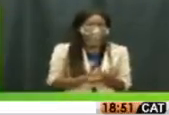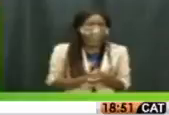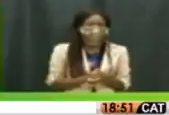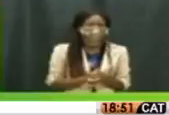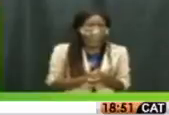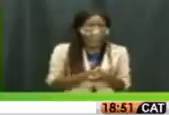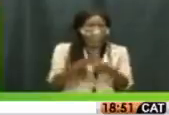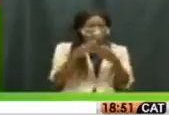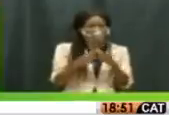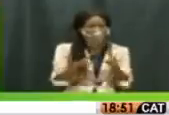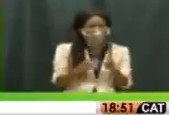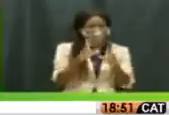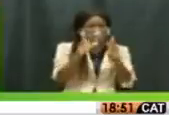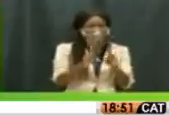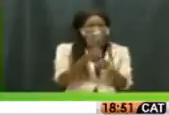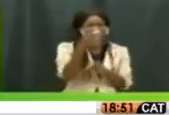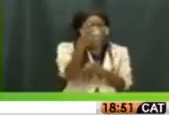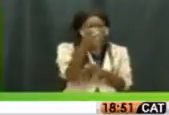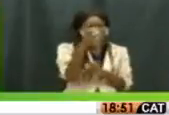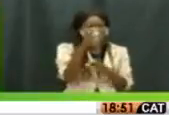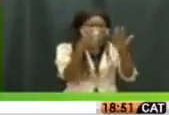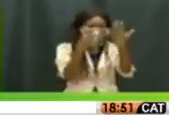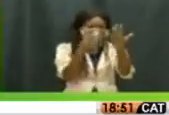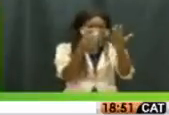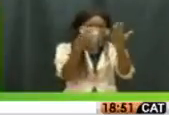ndipo nthawi yomweyo anthu